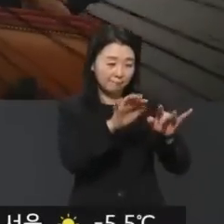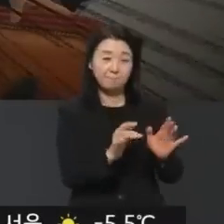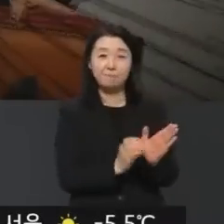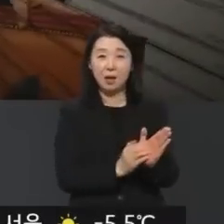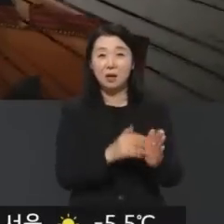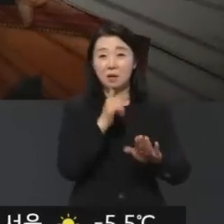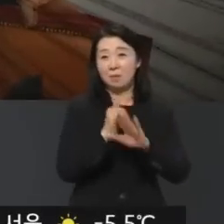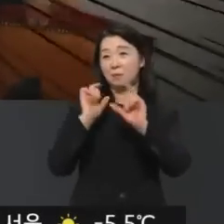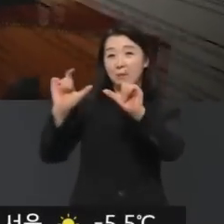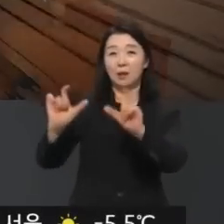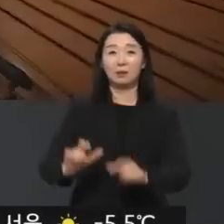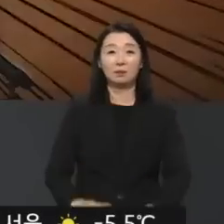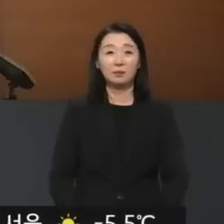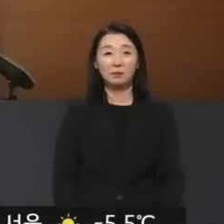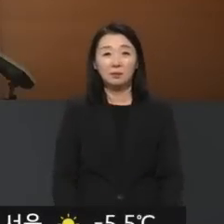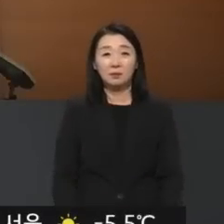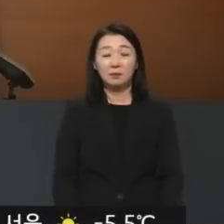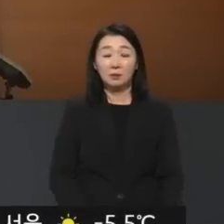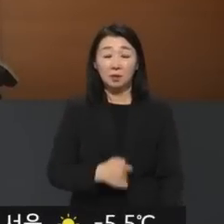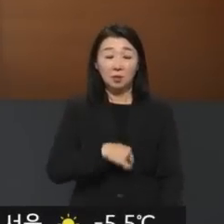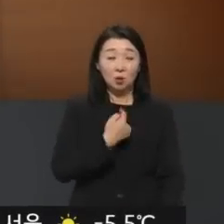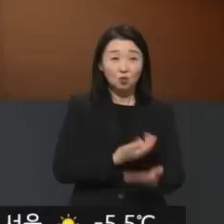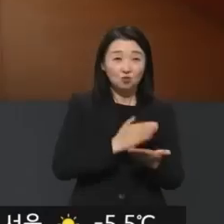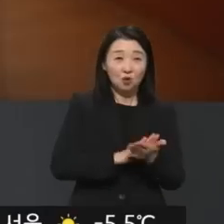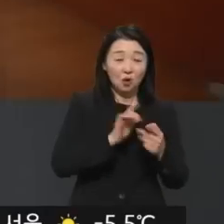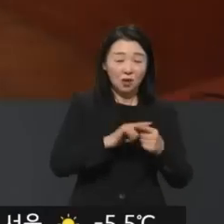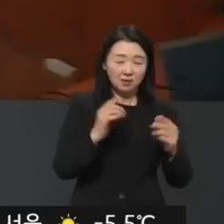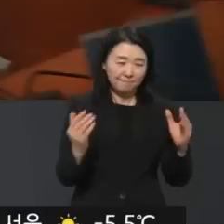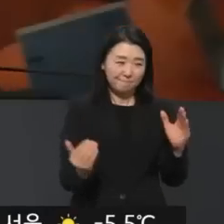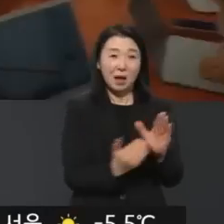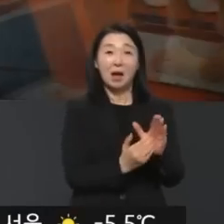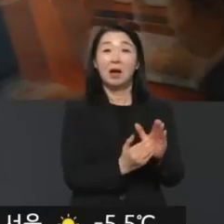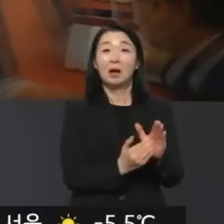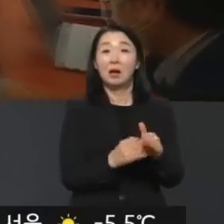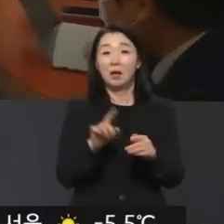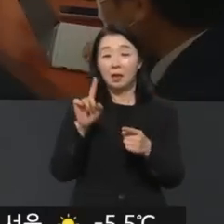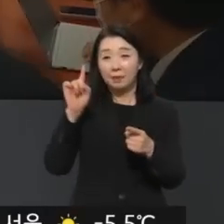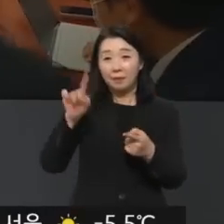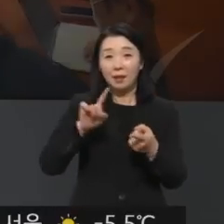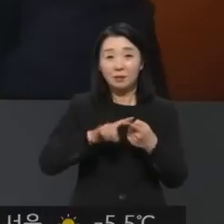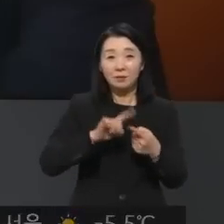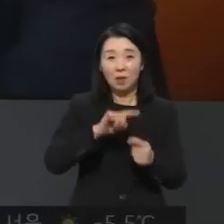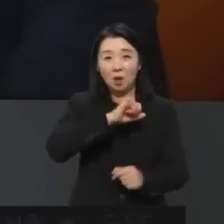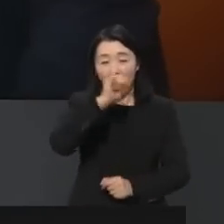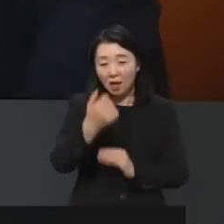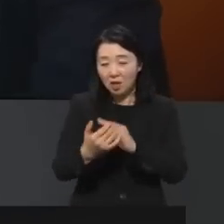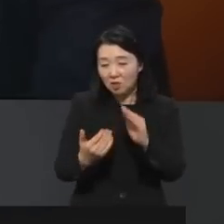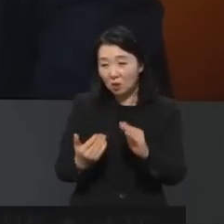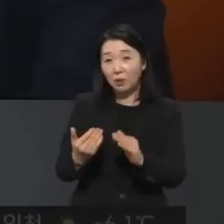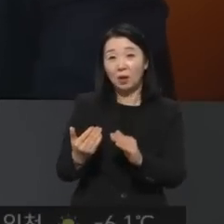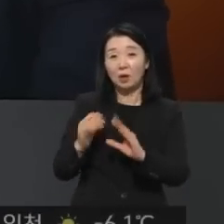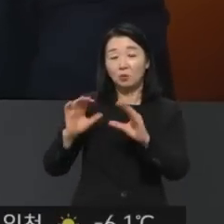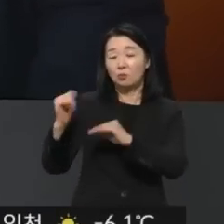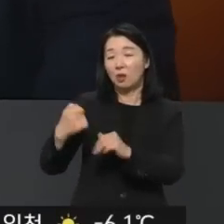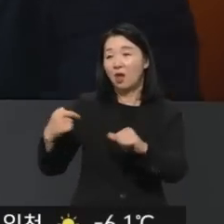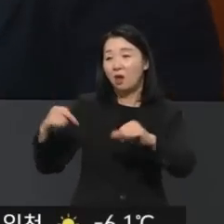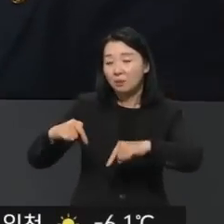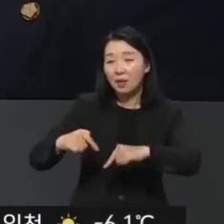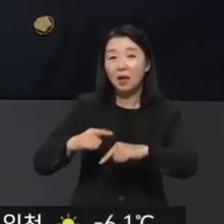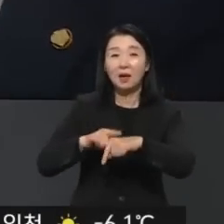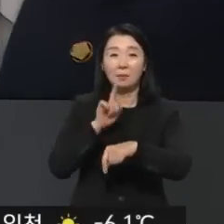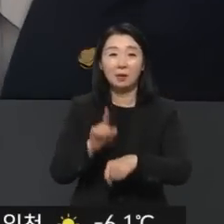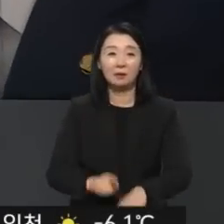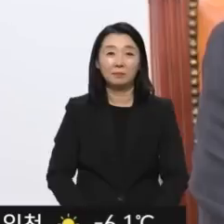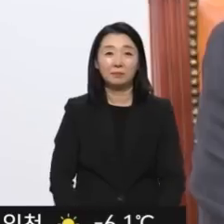최후 통첩에 나섰습니다. 단독 수정안 이제 완성 단계다. 내일 그대로 처리해버리기 전에 여당은 협상에 나서라는